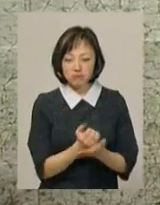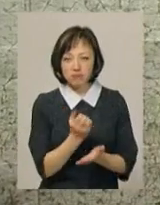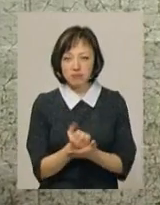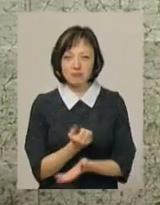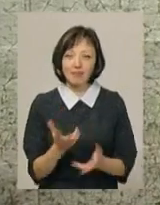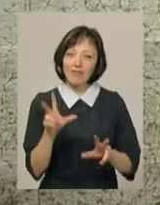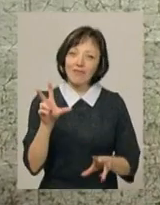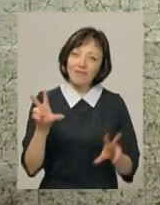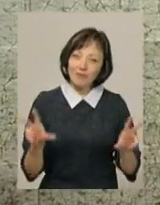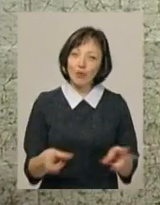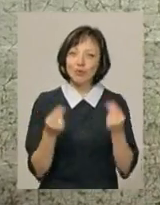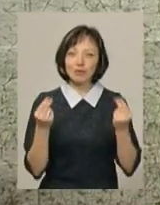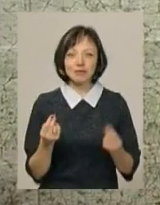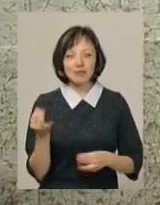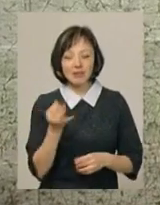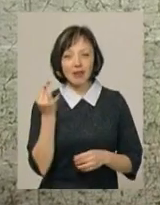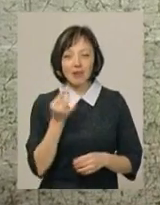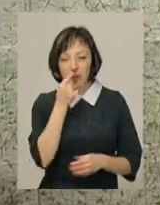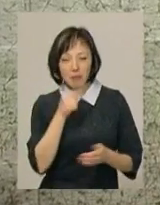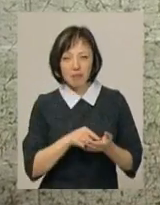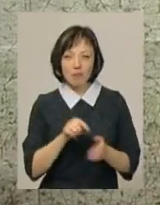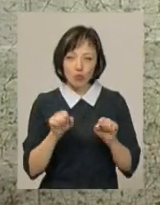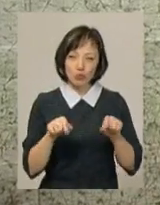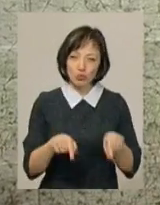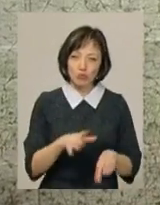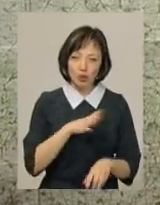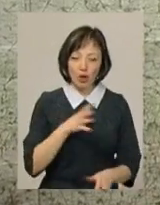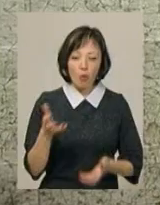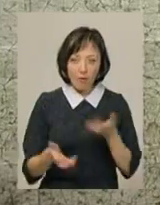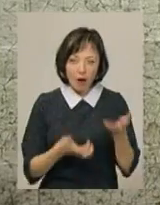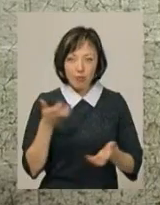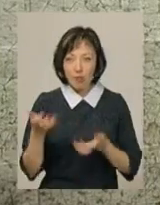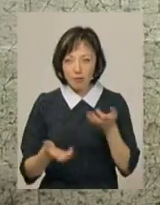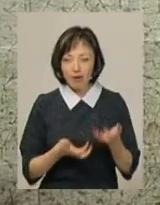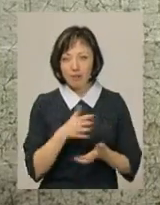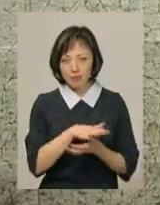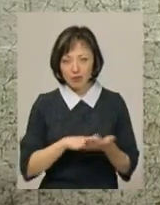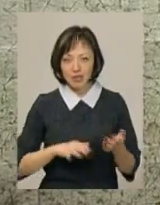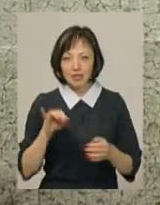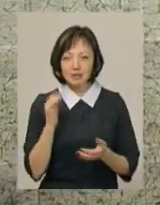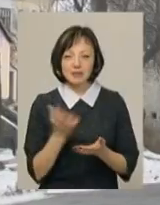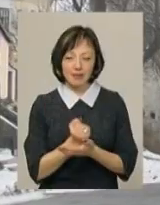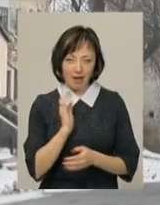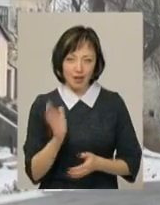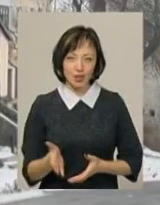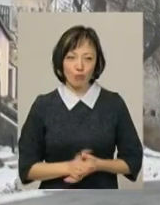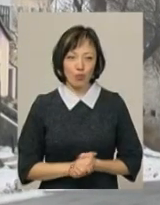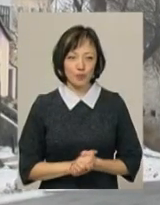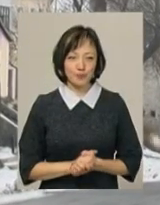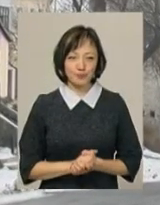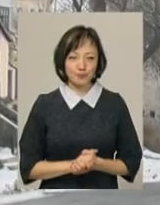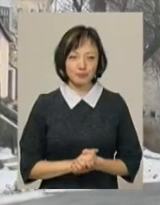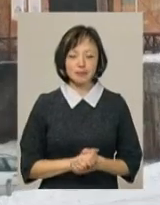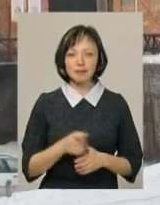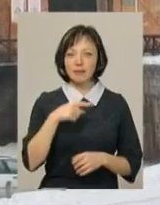Фортуна – така цікава дама, що може і тут бути. Копаємо, копаємо, копаємо і знайдемо. Сергій Шпаковський